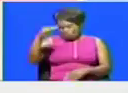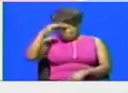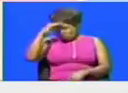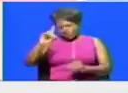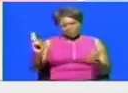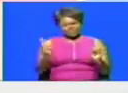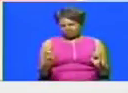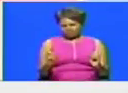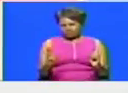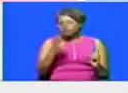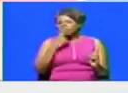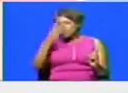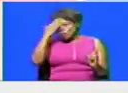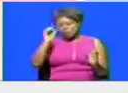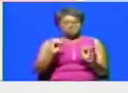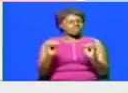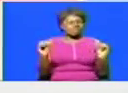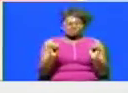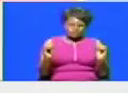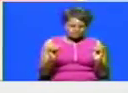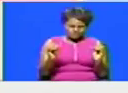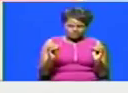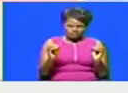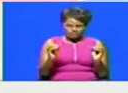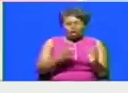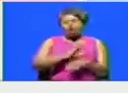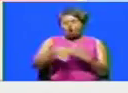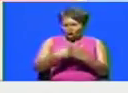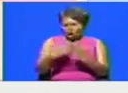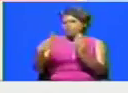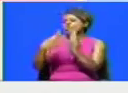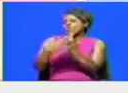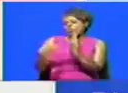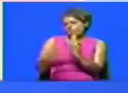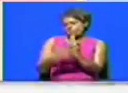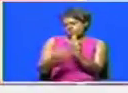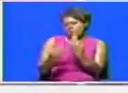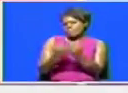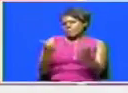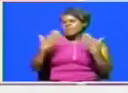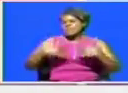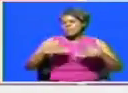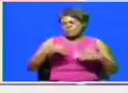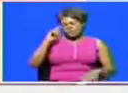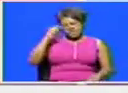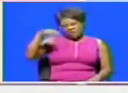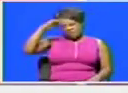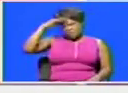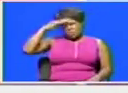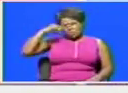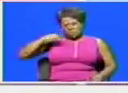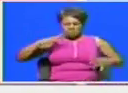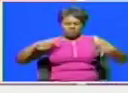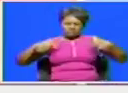anajua sigara, anajua miraa, anajua shisha, kila kitu ni kuiga. Na siku hizi watu wengi wamechukua pombe kama uraibu ambao